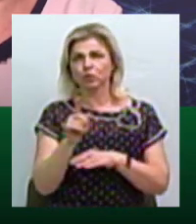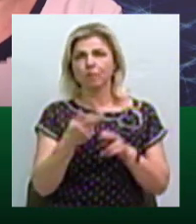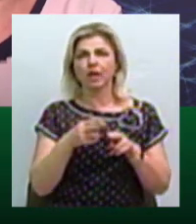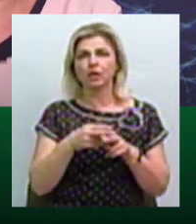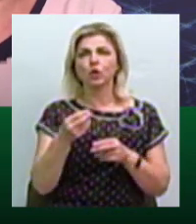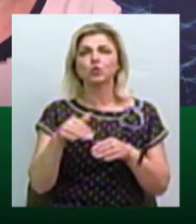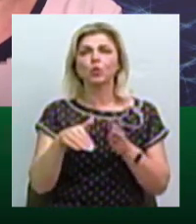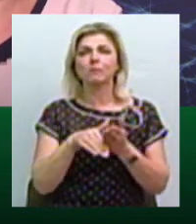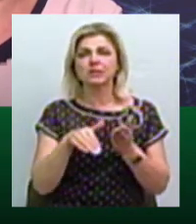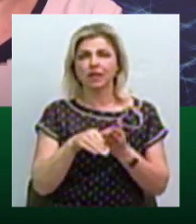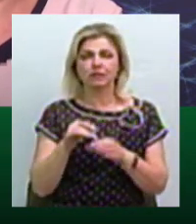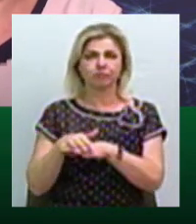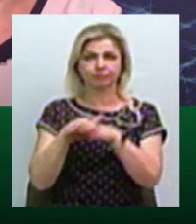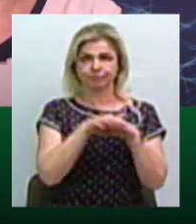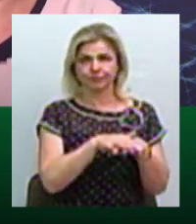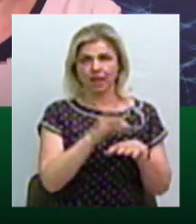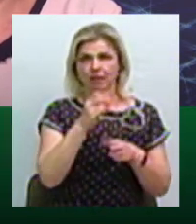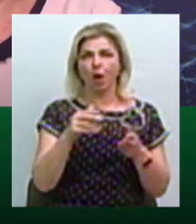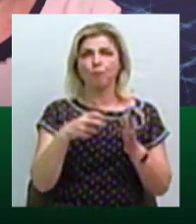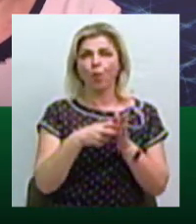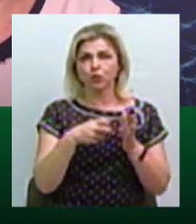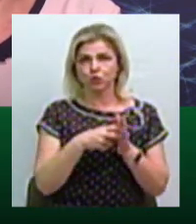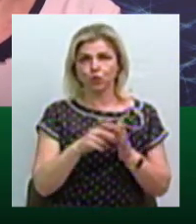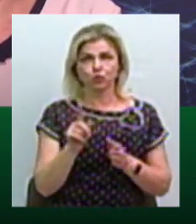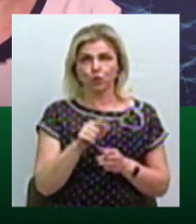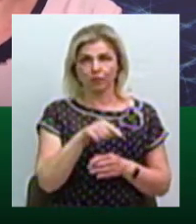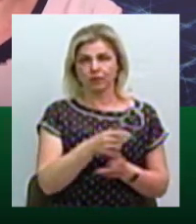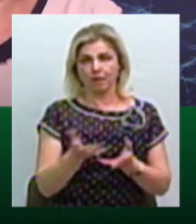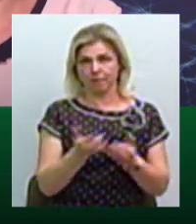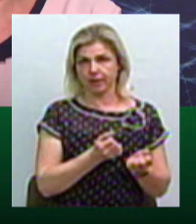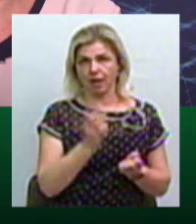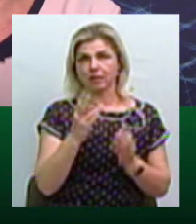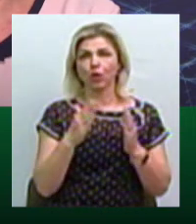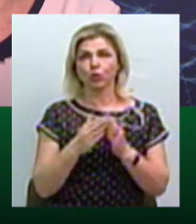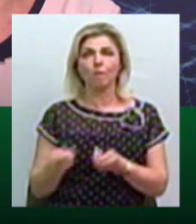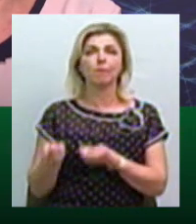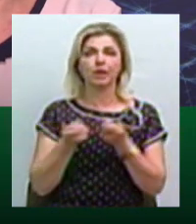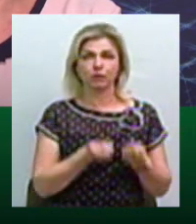субсидію перечислили по пошті, щоб вона її могла отримувати, тому що її на дом приносять